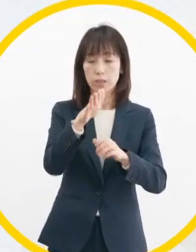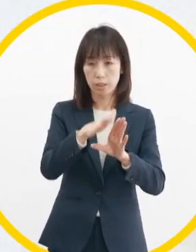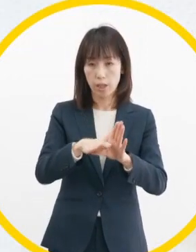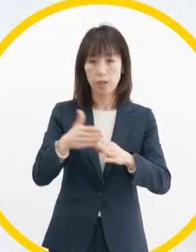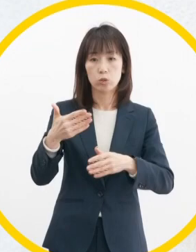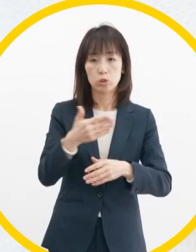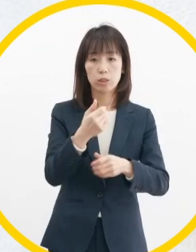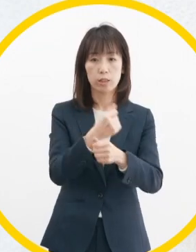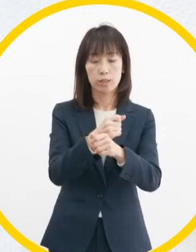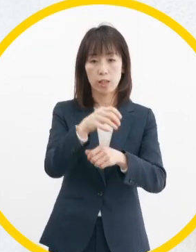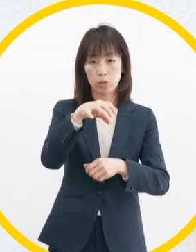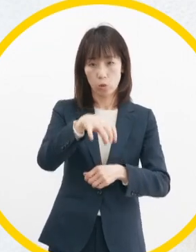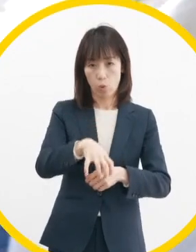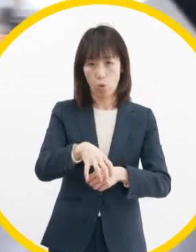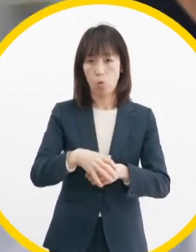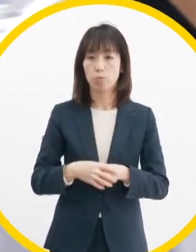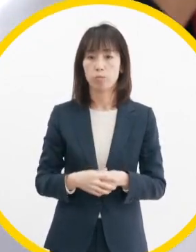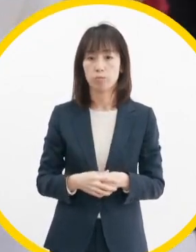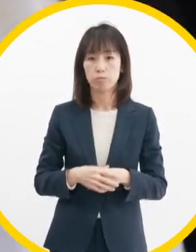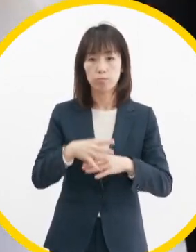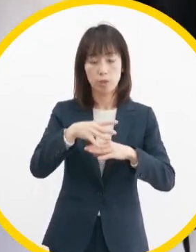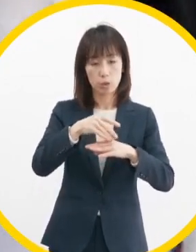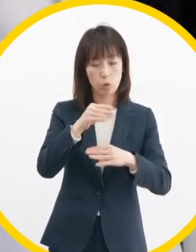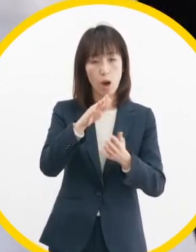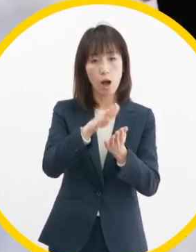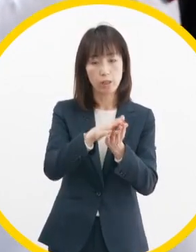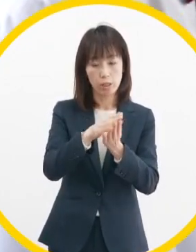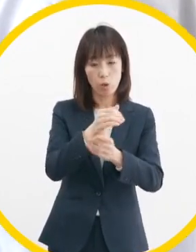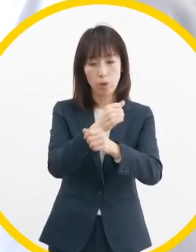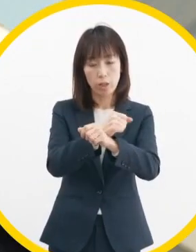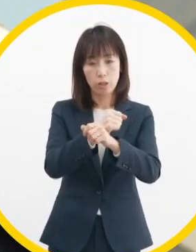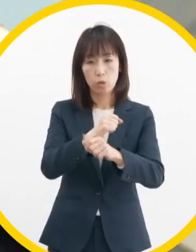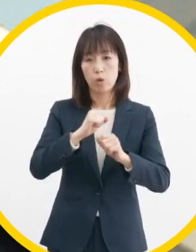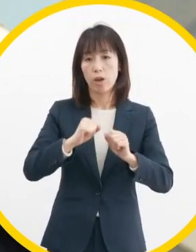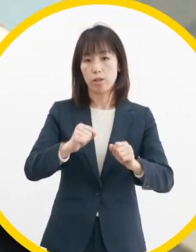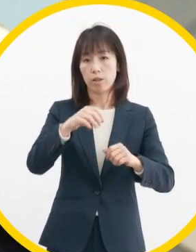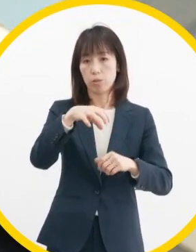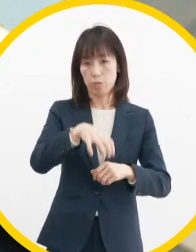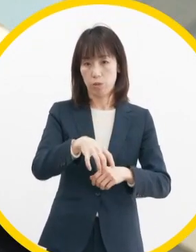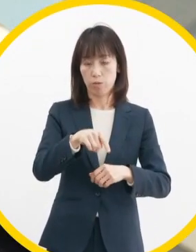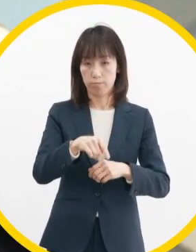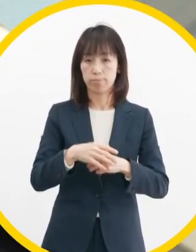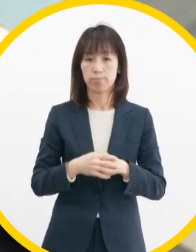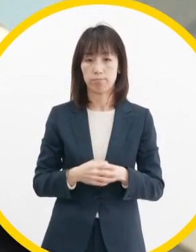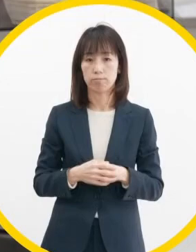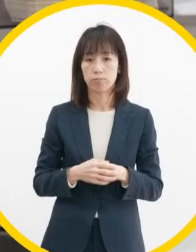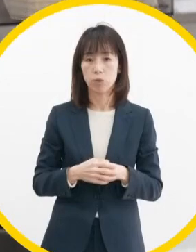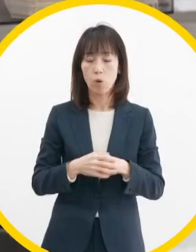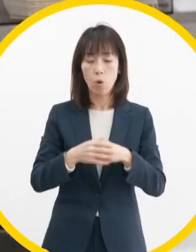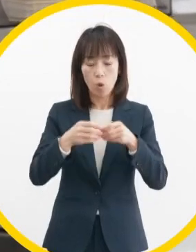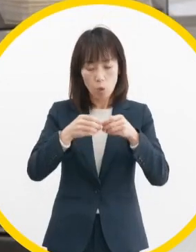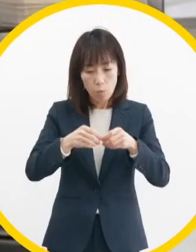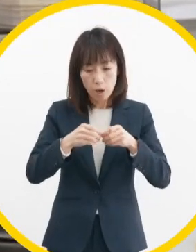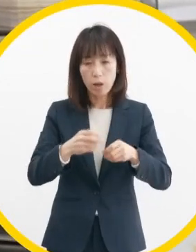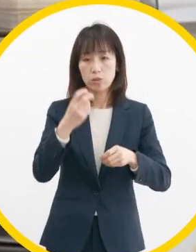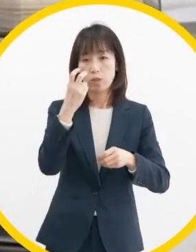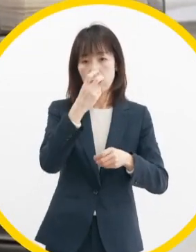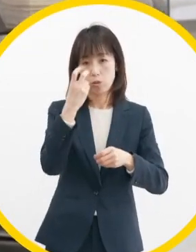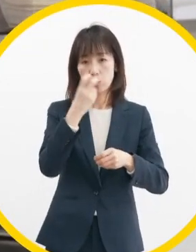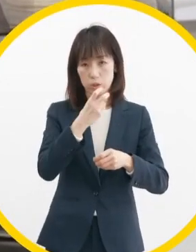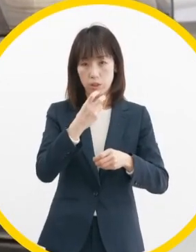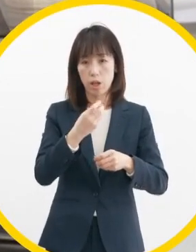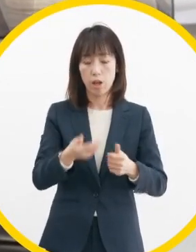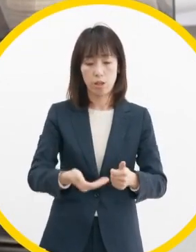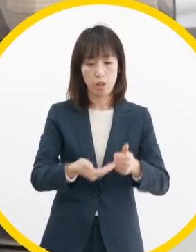知県水産試験場。 お願いします。 まずはアサリの研究をしているという場所へ。 細かく計測